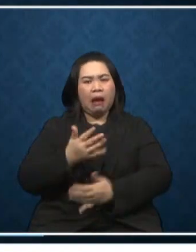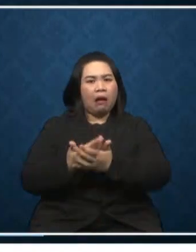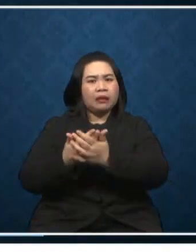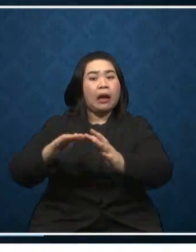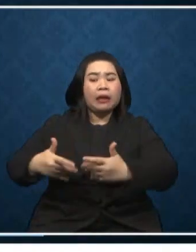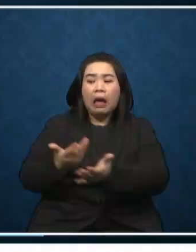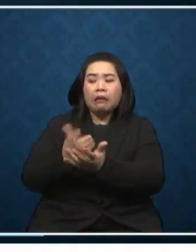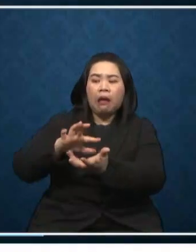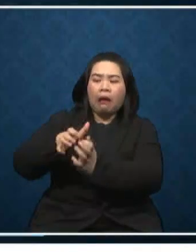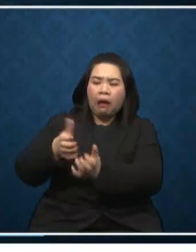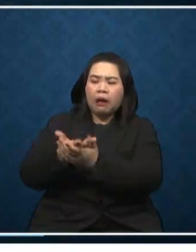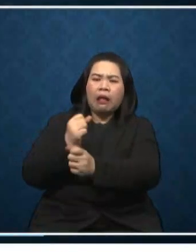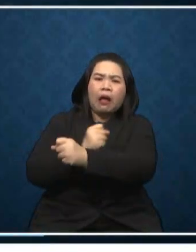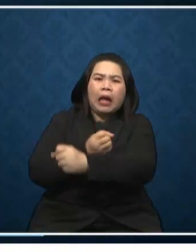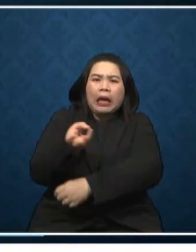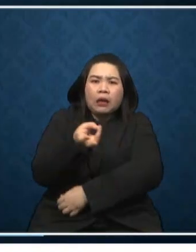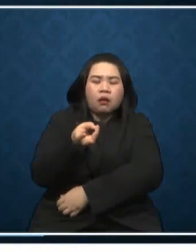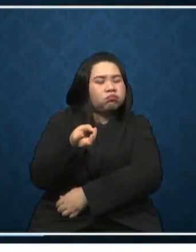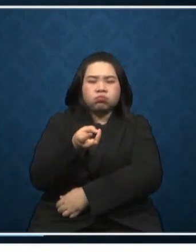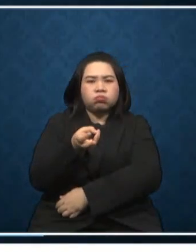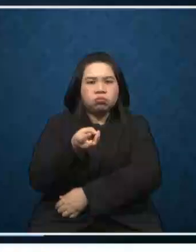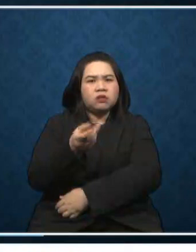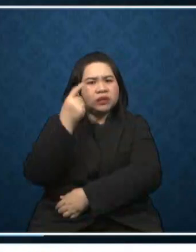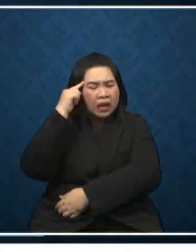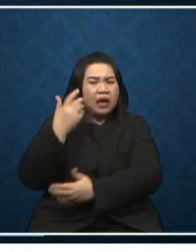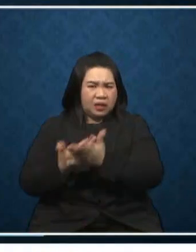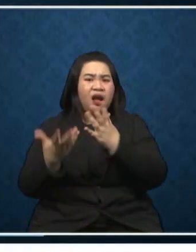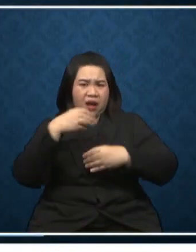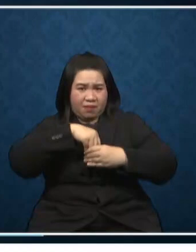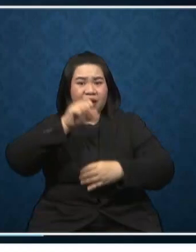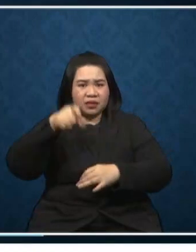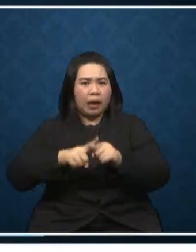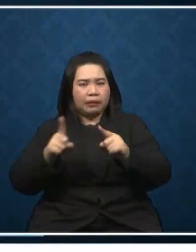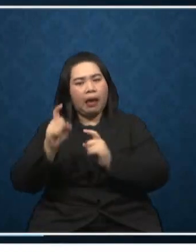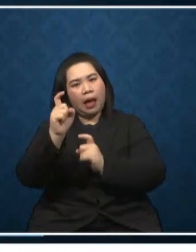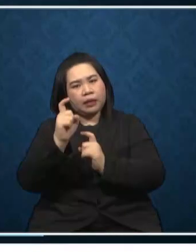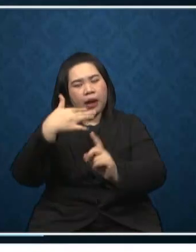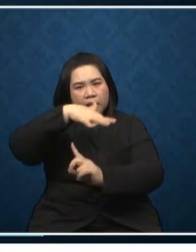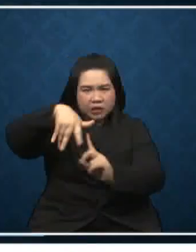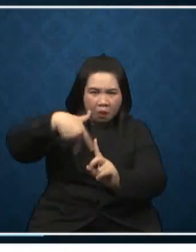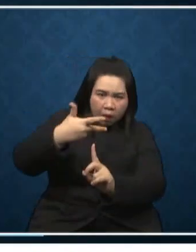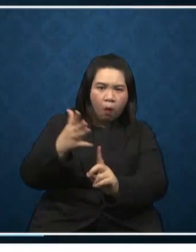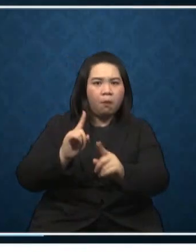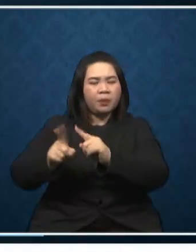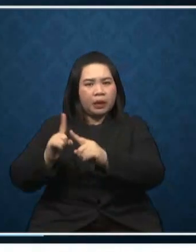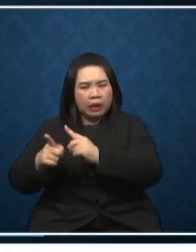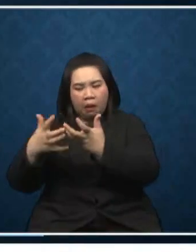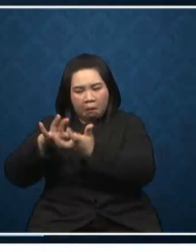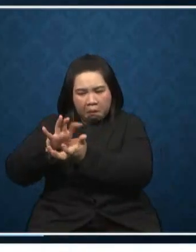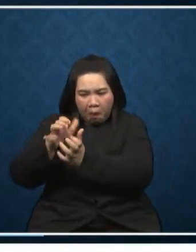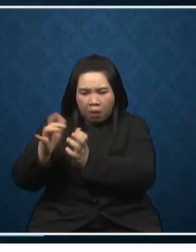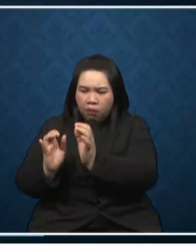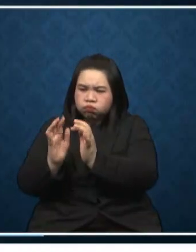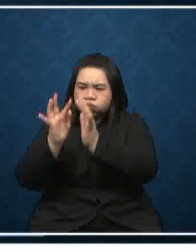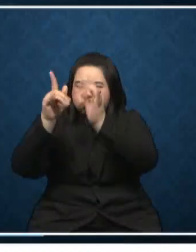จการ Recycle จากวัสดุบางอย่างถึงก็ถือวากำไรนั้ถทำได้แต่โรพิษที่เกิดขึ้ท่านไมรบบรกำจดอันนั้ถือวขาดทนนะ